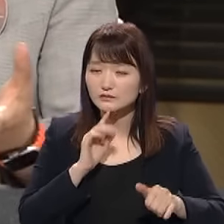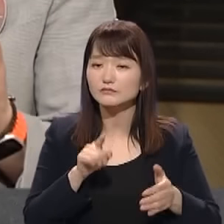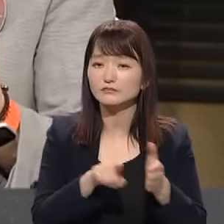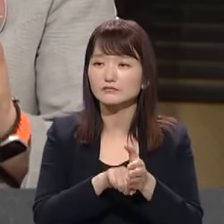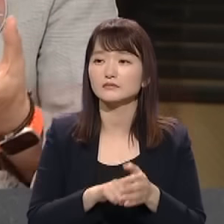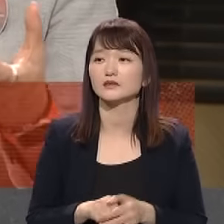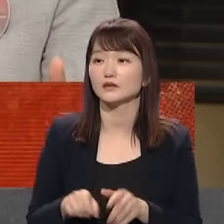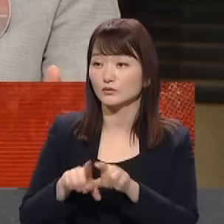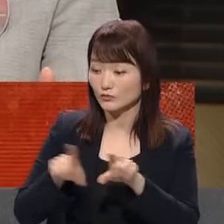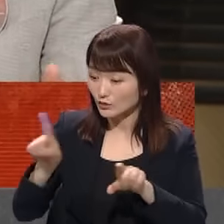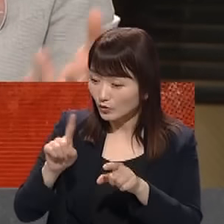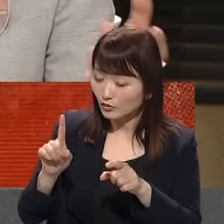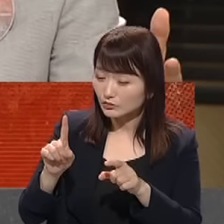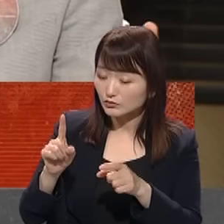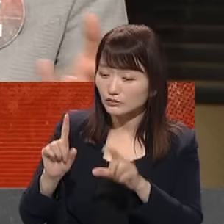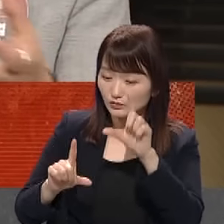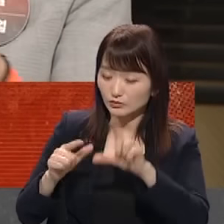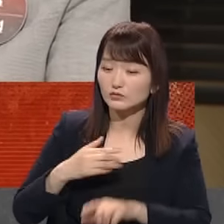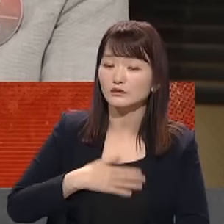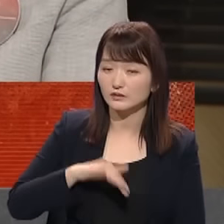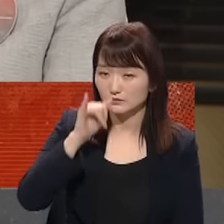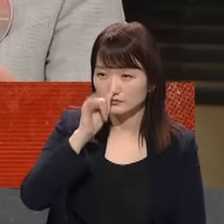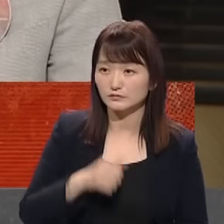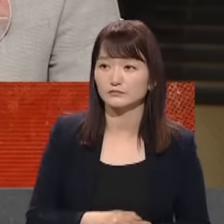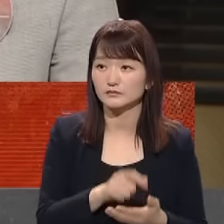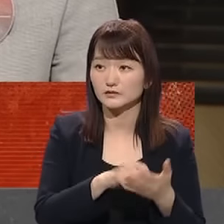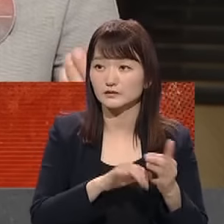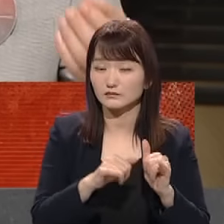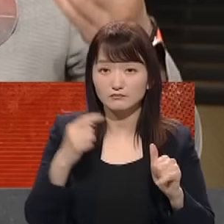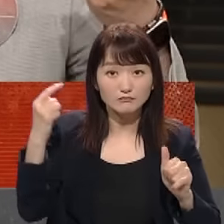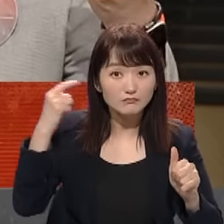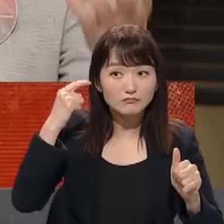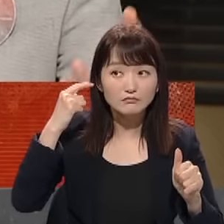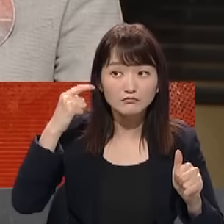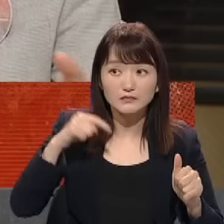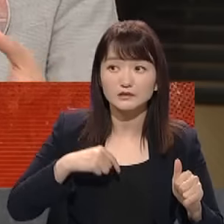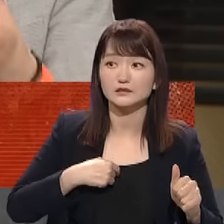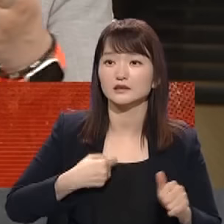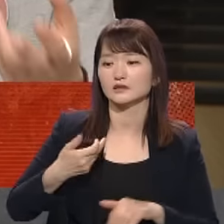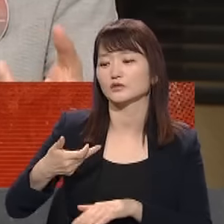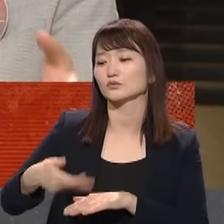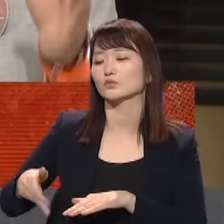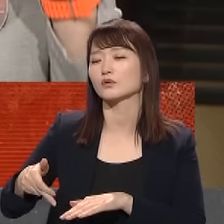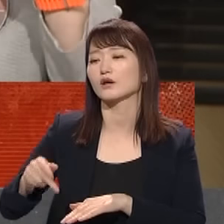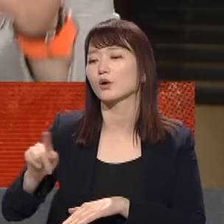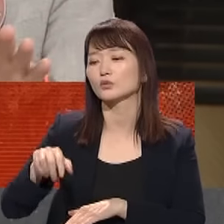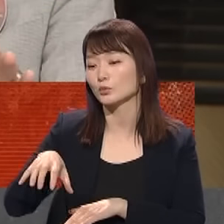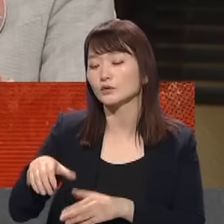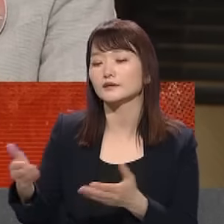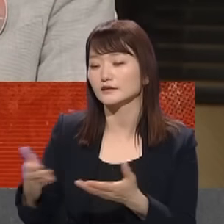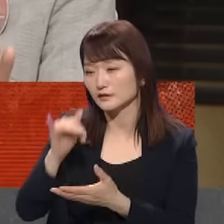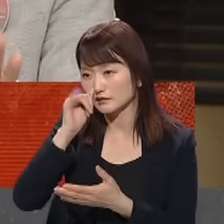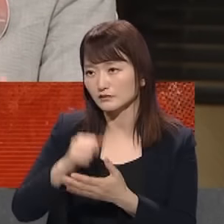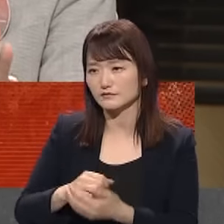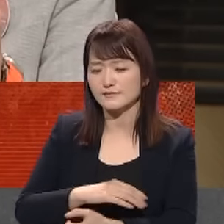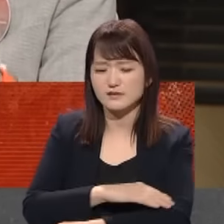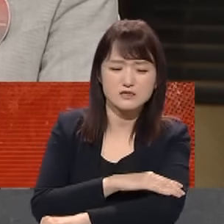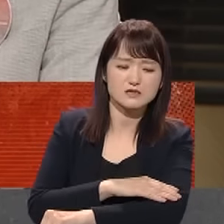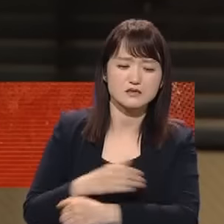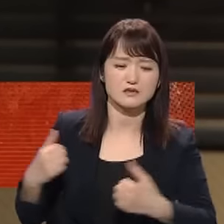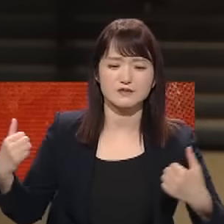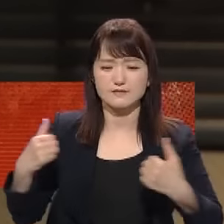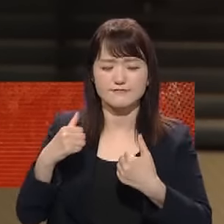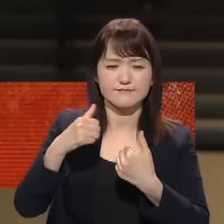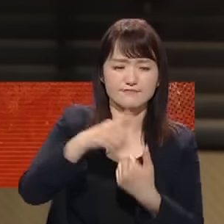어떤 태도인지를 단적으로 보여주고 있고, 두 번째는 기자란 얘기 듣자마자 본인의 조카가 무슨 어디 본부장, 그러니까 어떻게든 권위로 상대방을